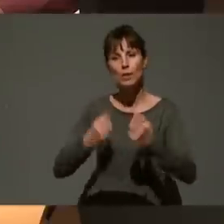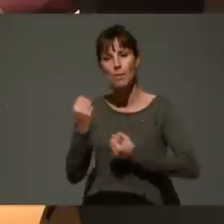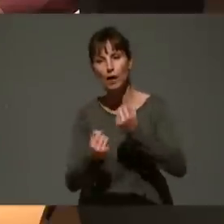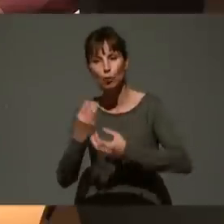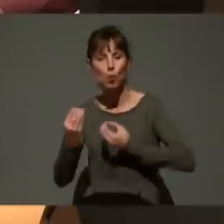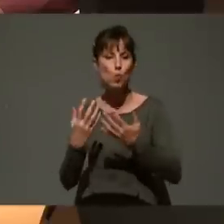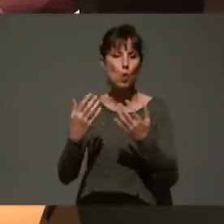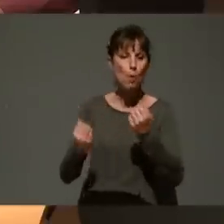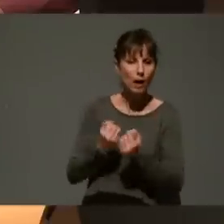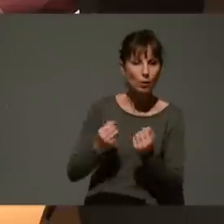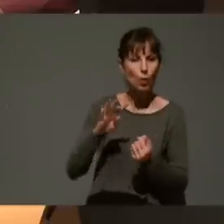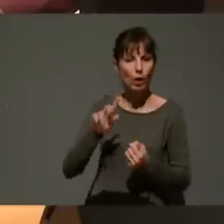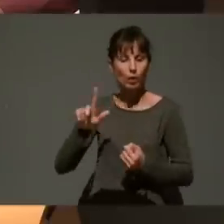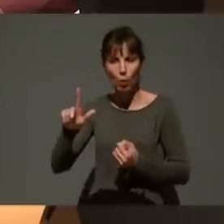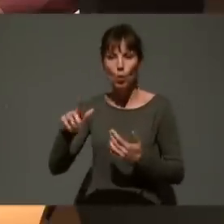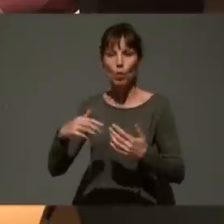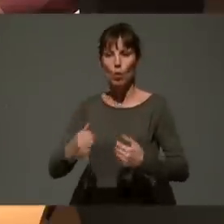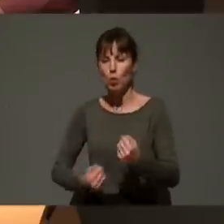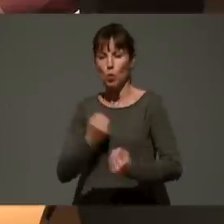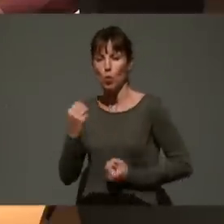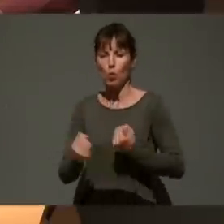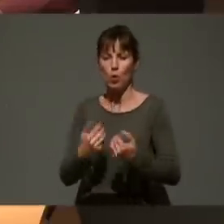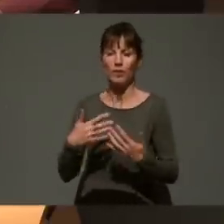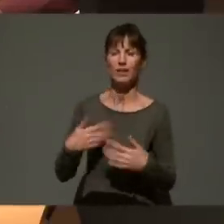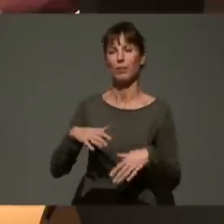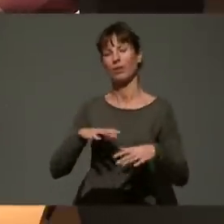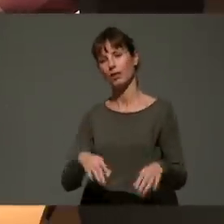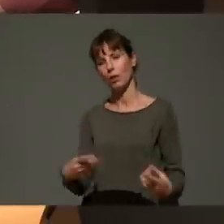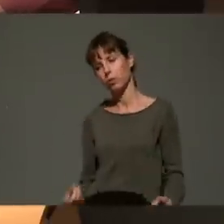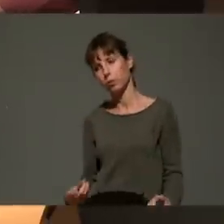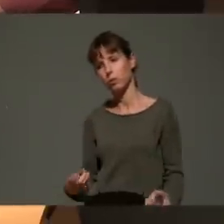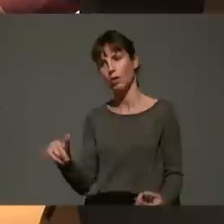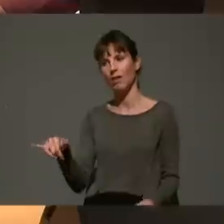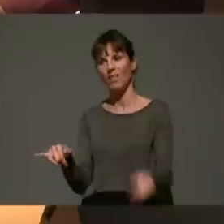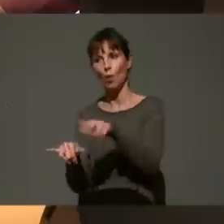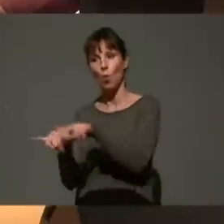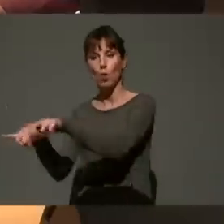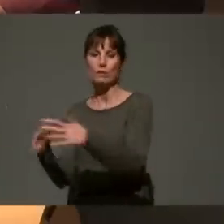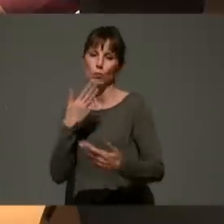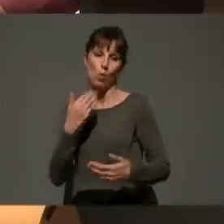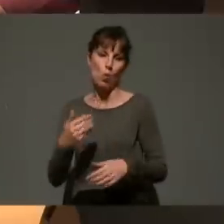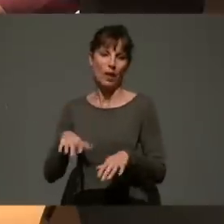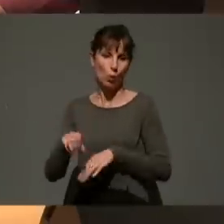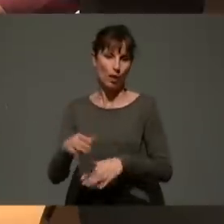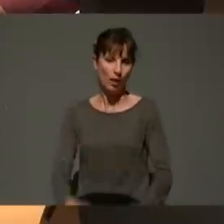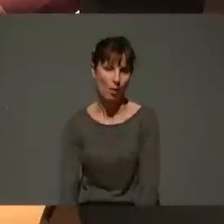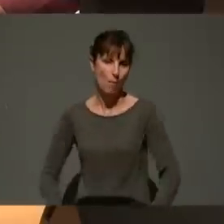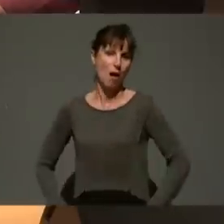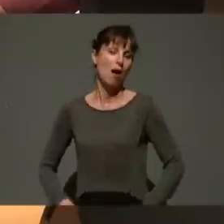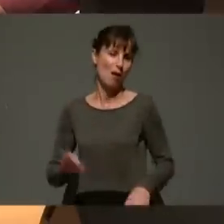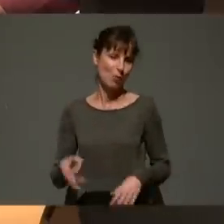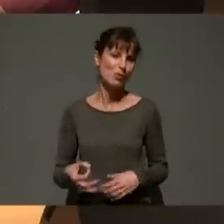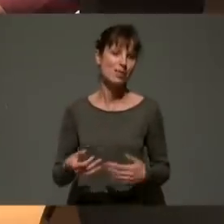marathon, et que vous reprenez l'avion après, c'est encore plus important de mettre des bas de contention. Bon, maintenant, si vous allez